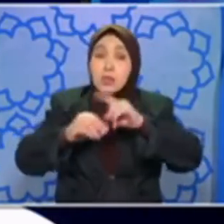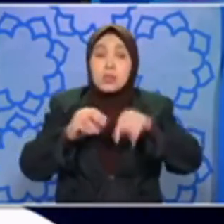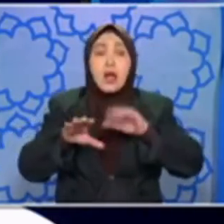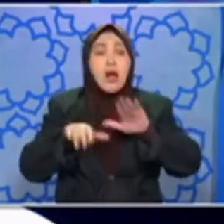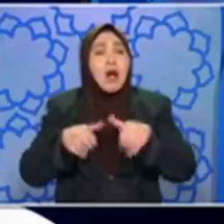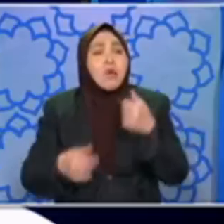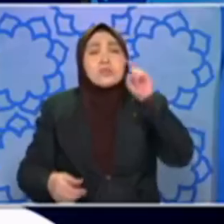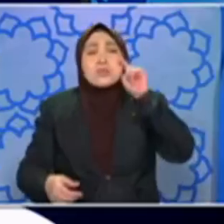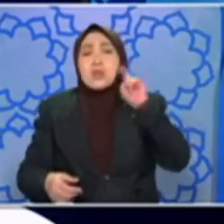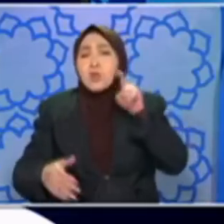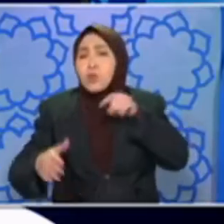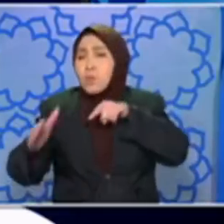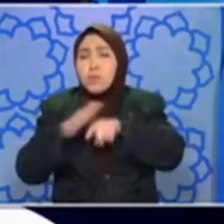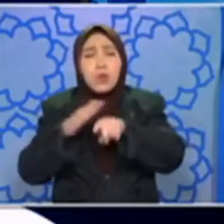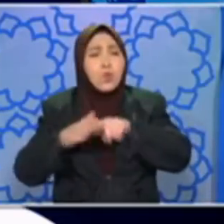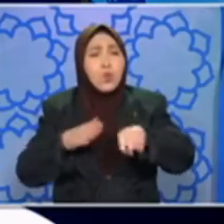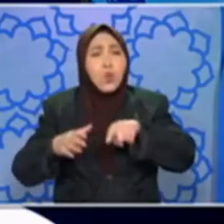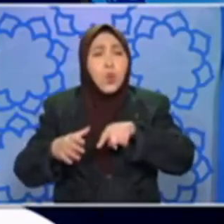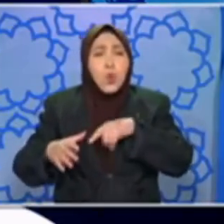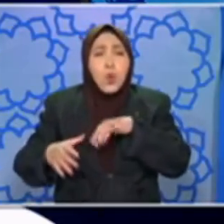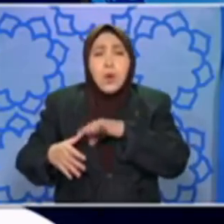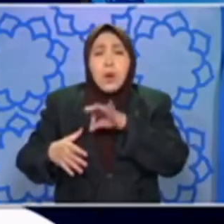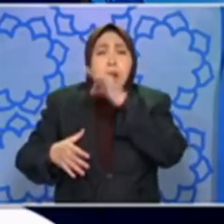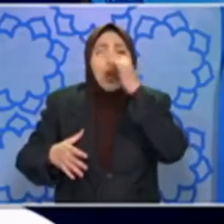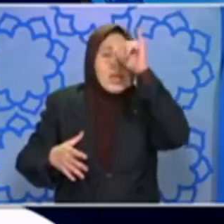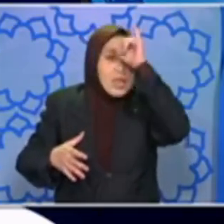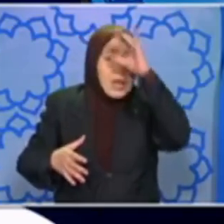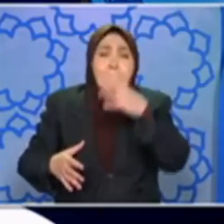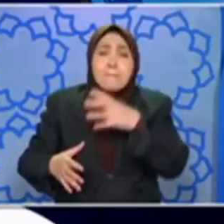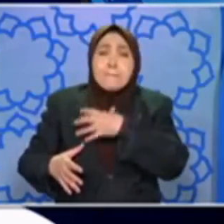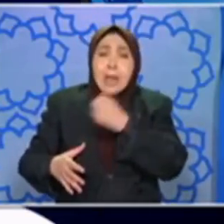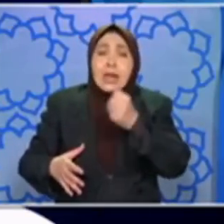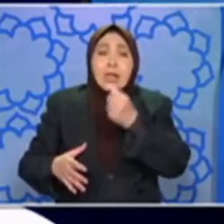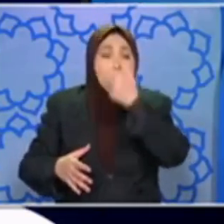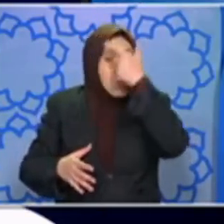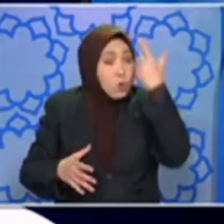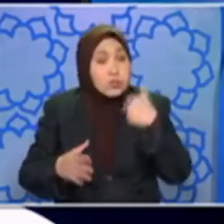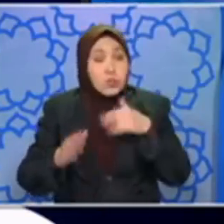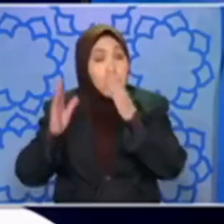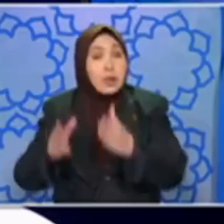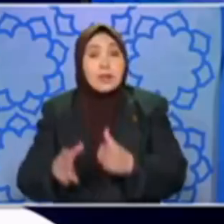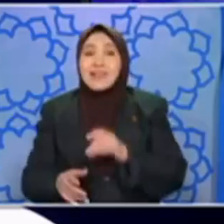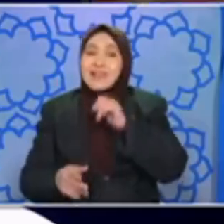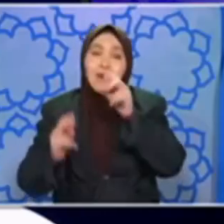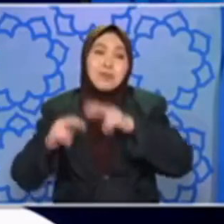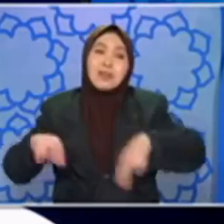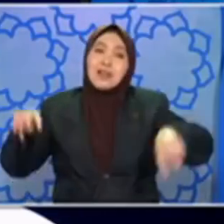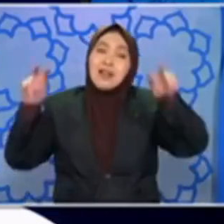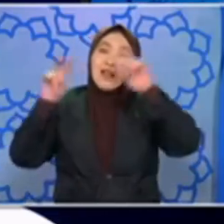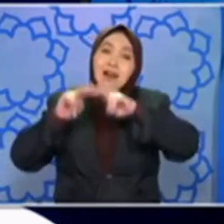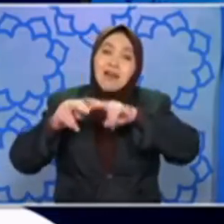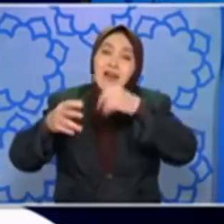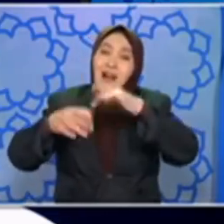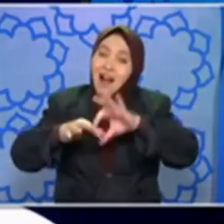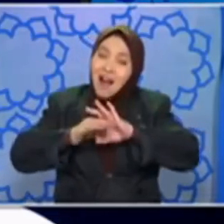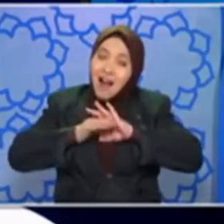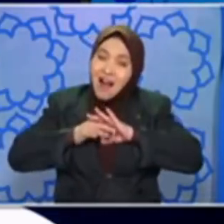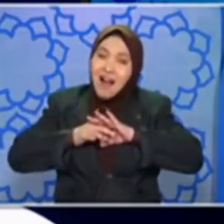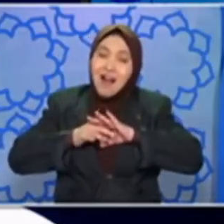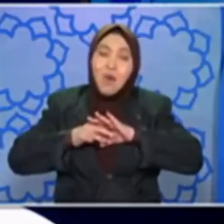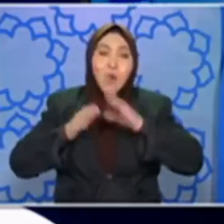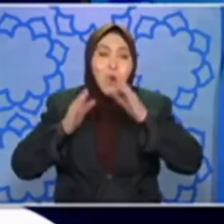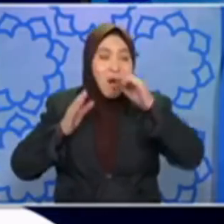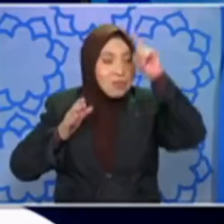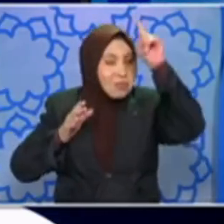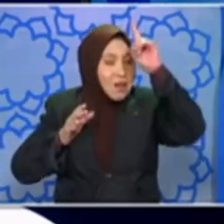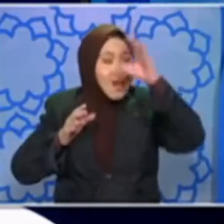itu membunuh spiritual, membunuh iman, kerana orang ini tidak menghargai hak Allah, tidak menghargai hak orang lain,